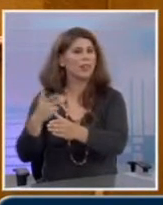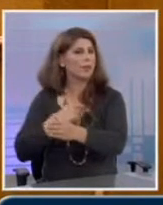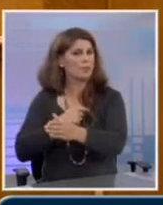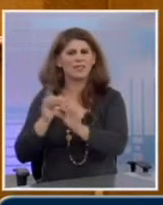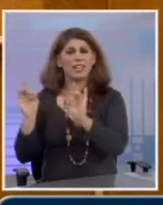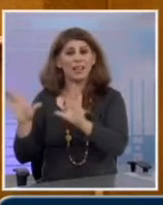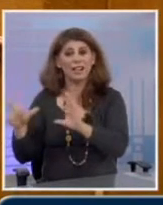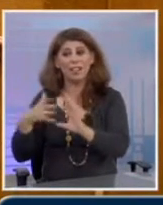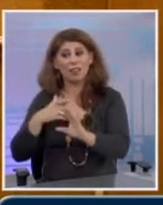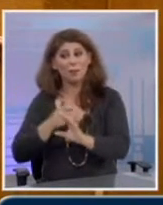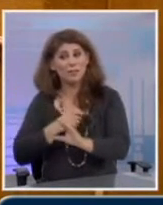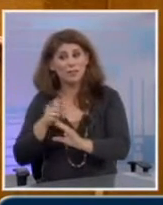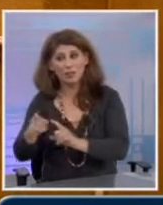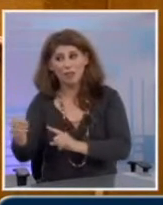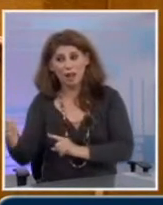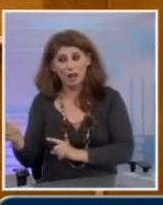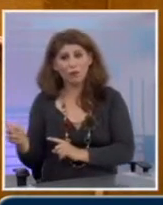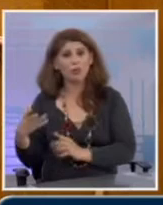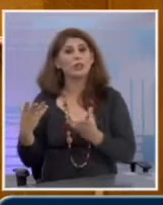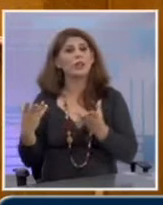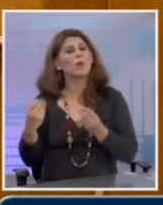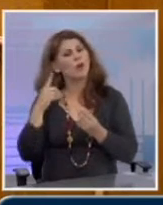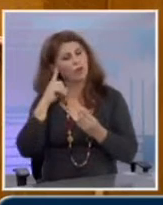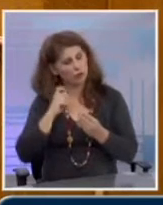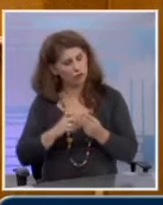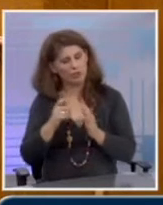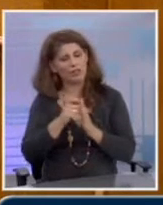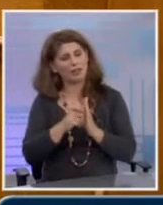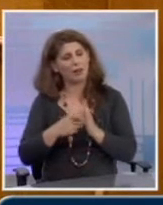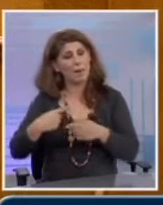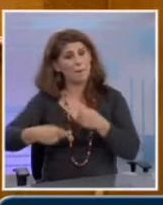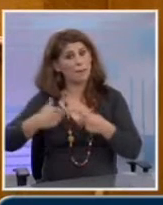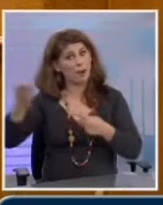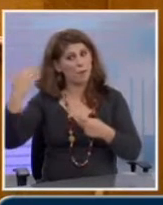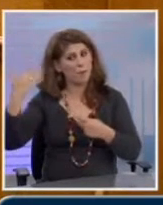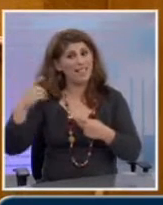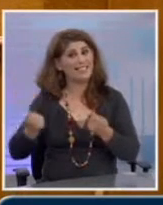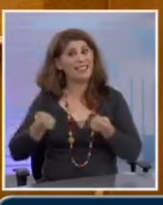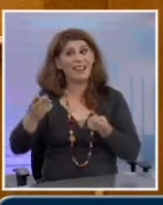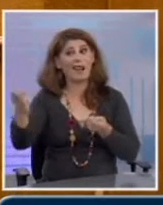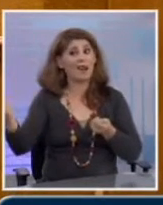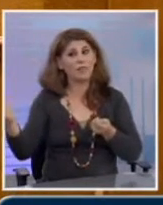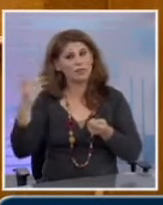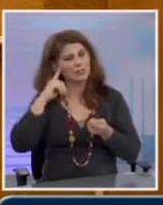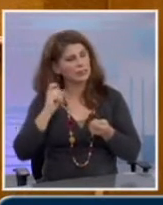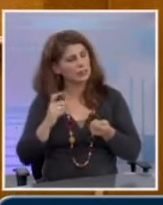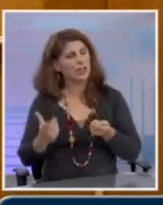εμπιστεύεται, γιατί είναι πολύ γνωστή και καταγεγραμμένη ο βίος και η πολιτεία του.